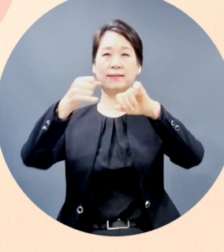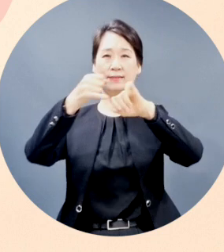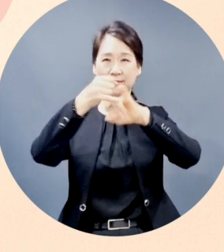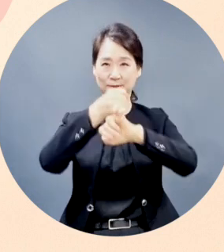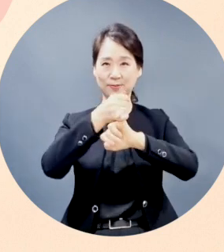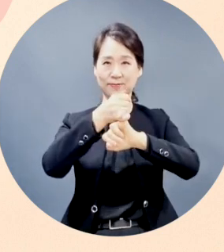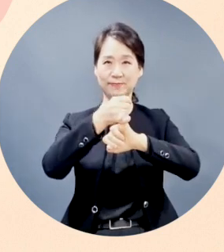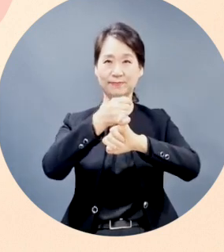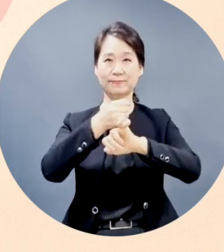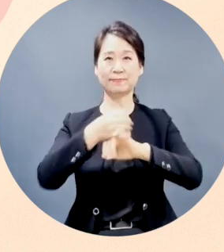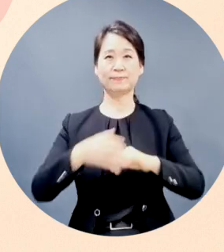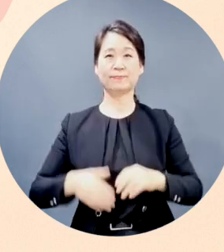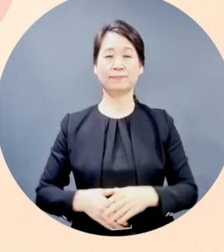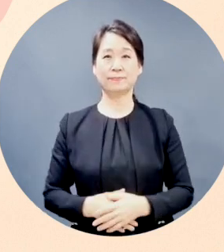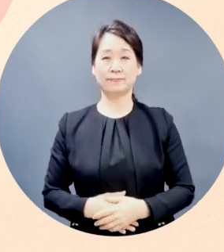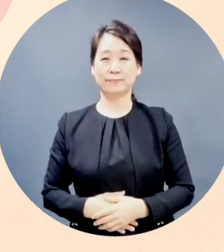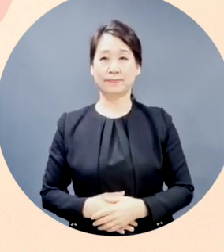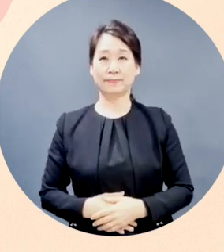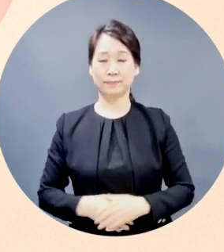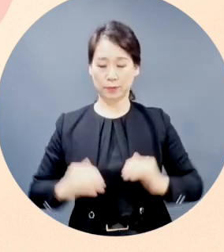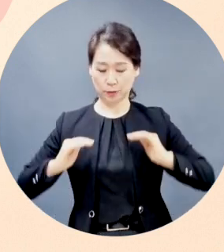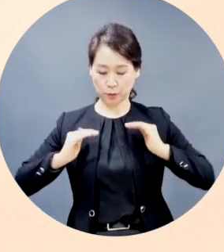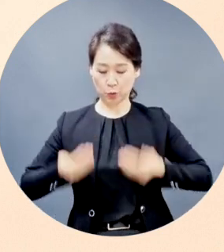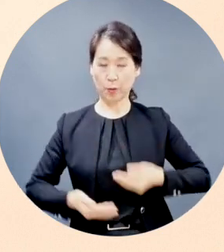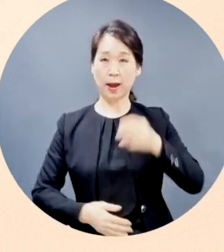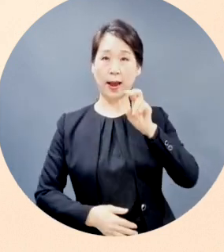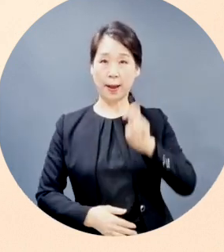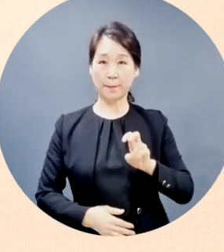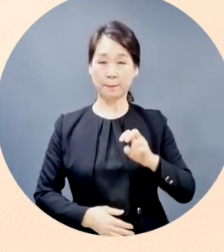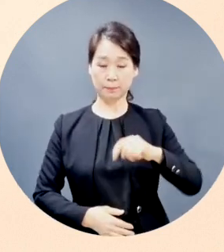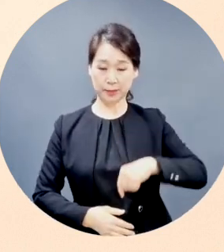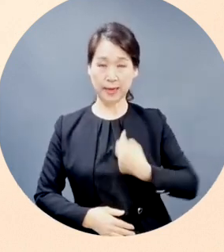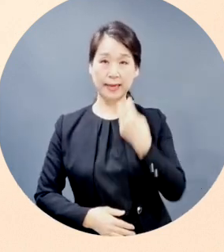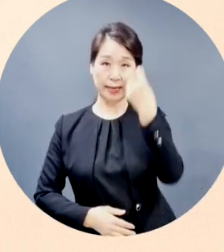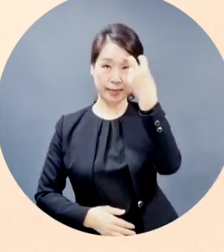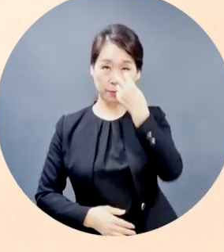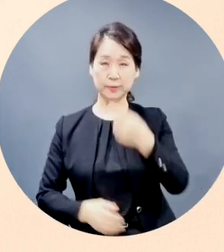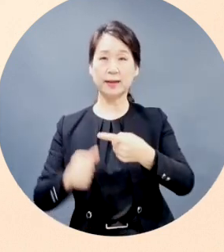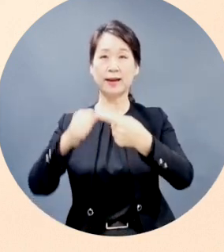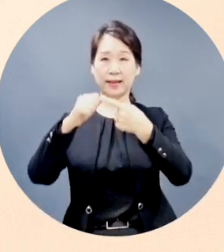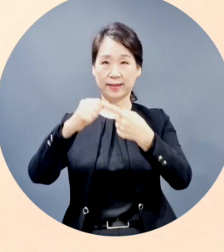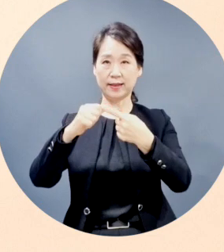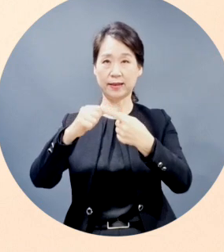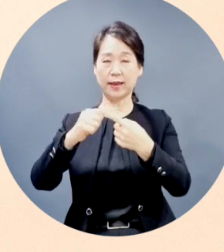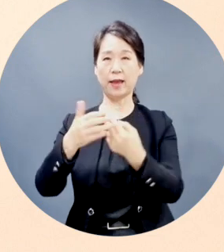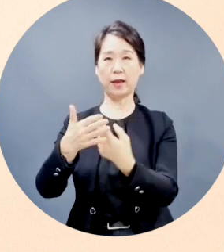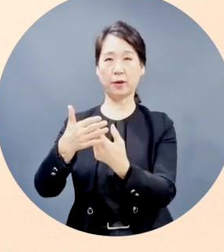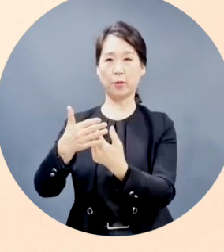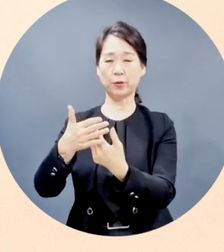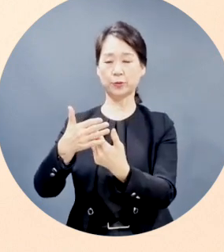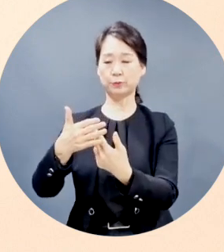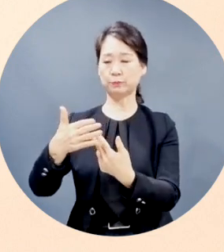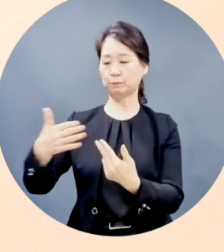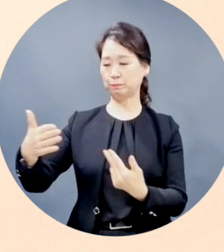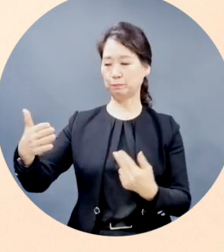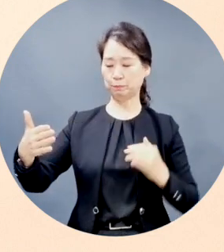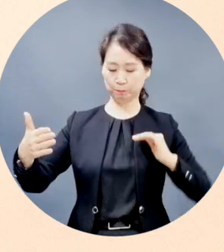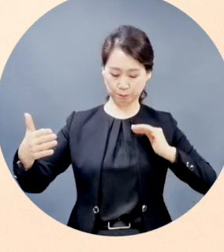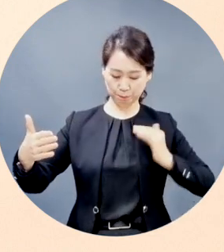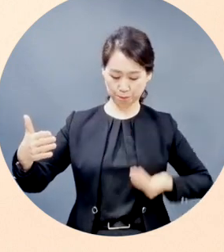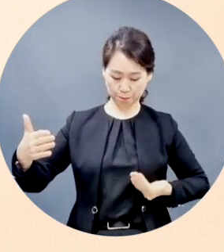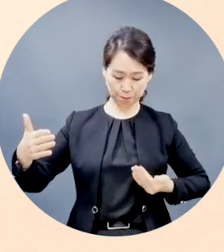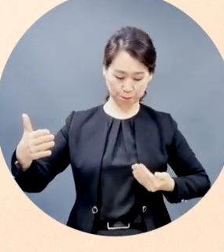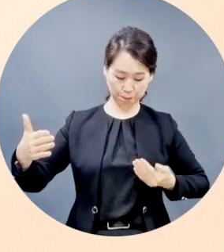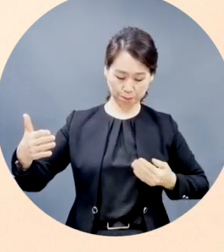지정하여 잊지 않고 시행하도록 권장합니다. 유방암 자가 진단 방법 1단계 거울 앞에 서서 유방의